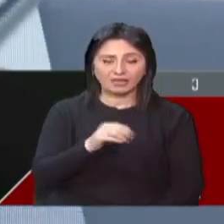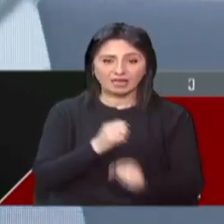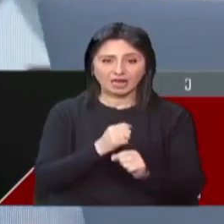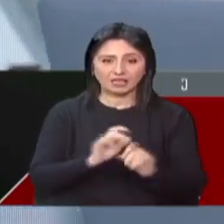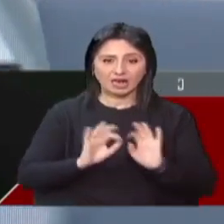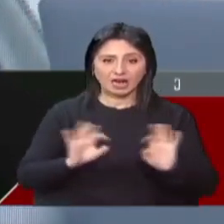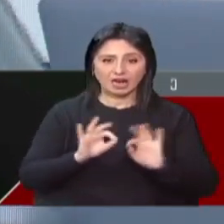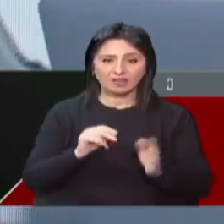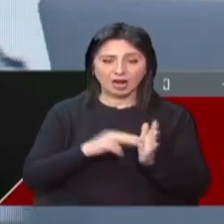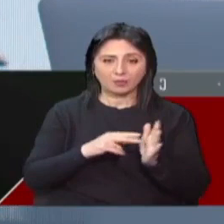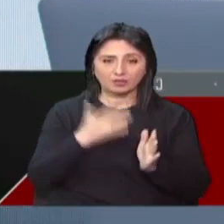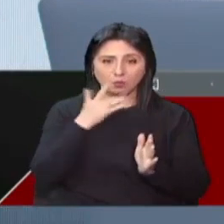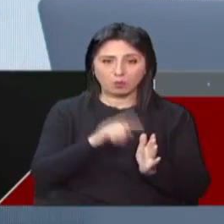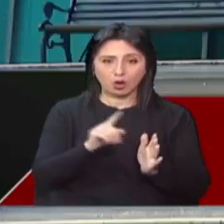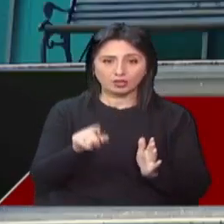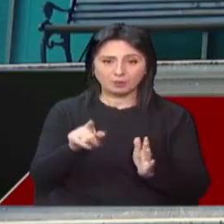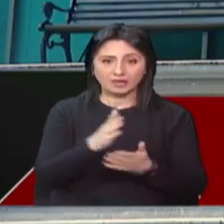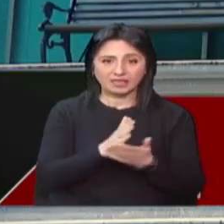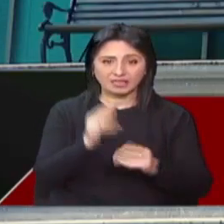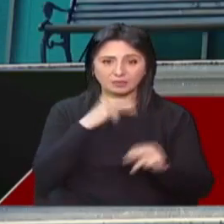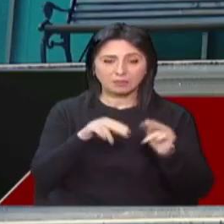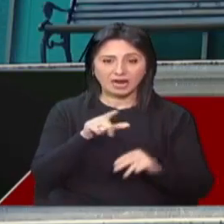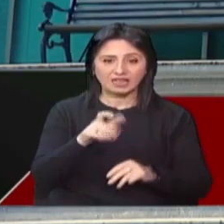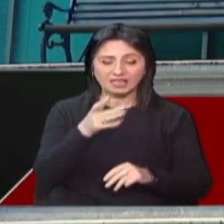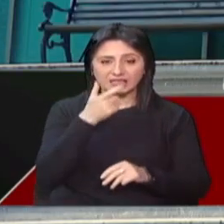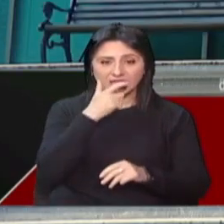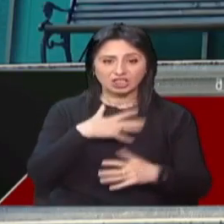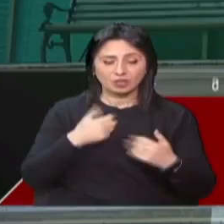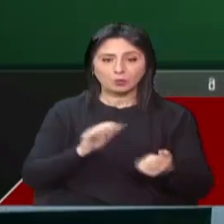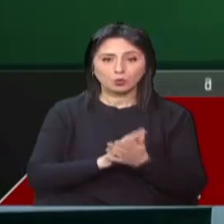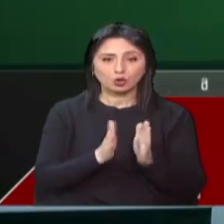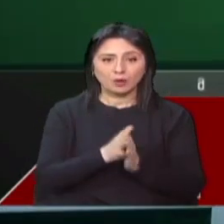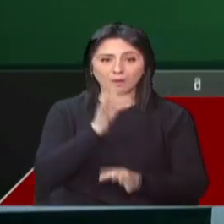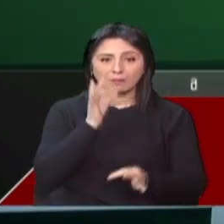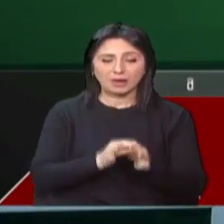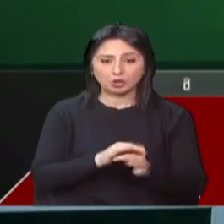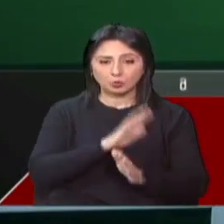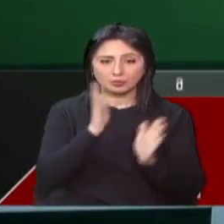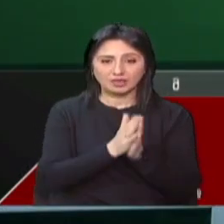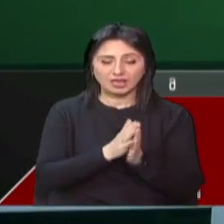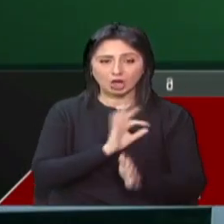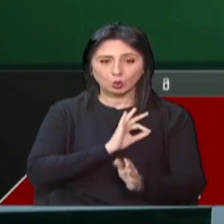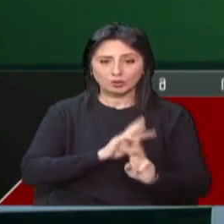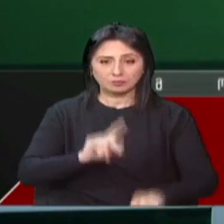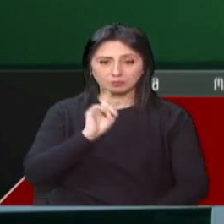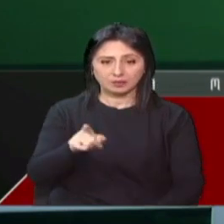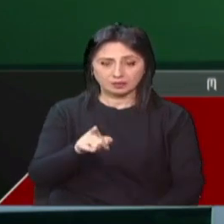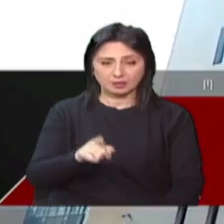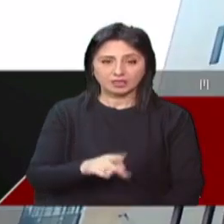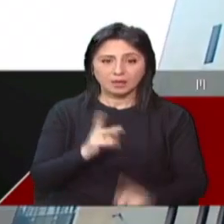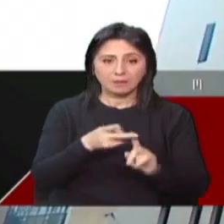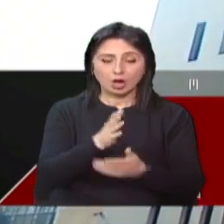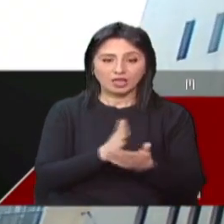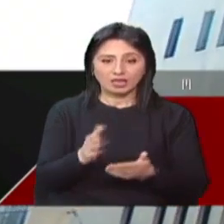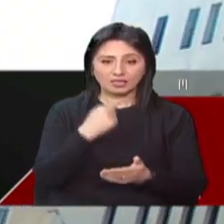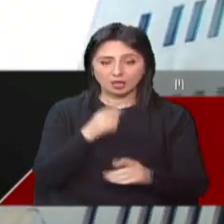gaketebul ganchadebas afaseben politikosebits mati natsili braldebuli Saakashvilis chamtobis gomarobaze pasukhisgeblobas mtlianad justitsiis ministris Saakisrebs meore